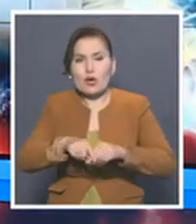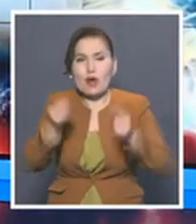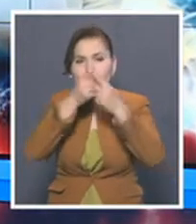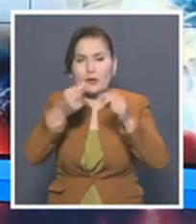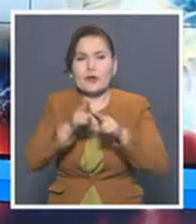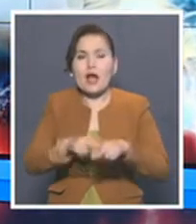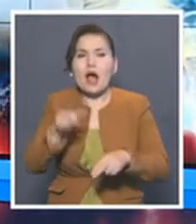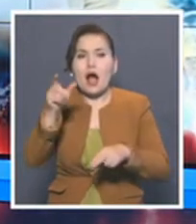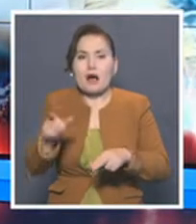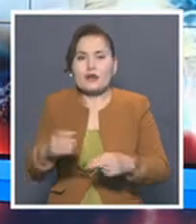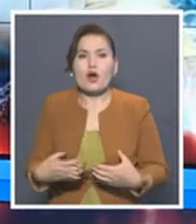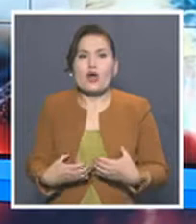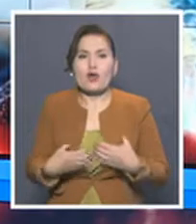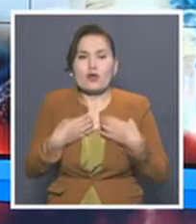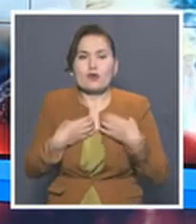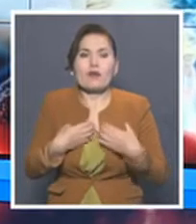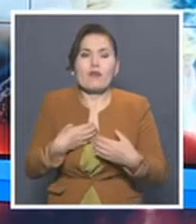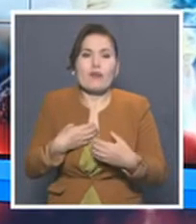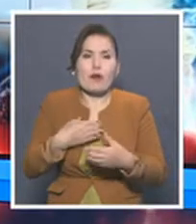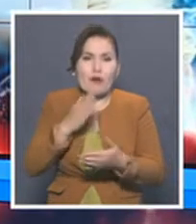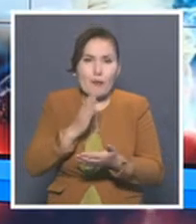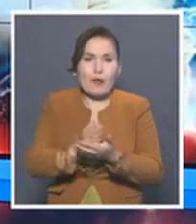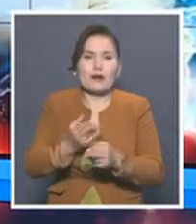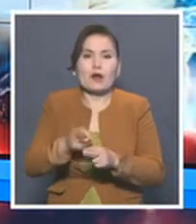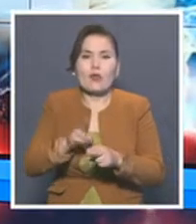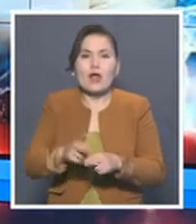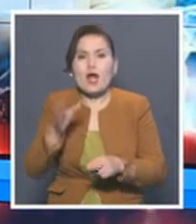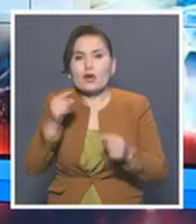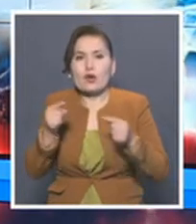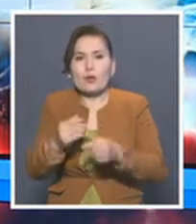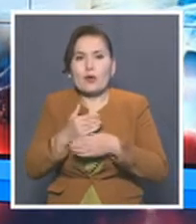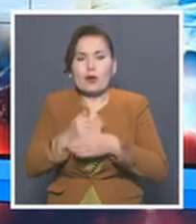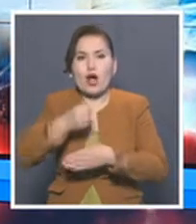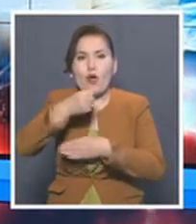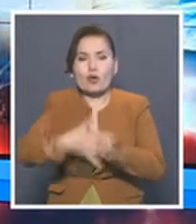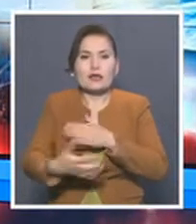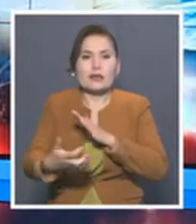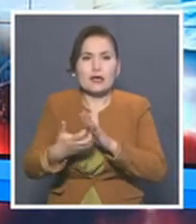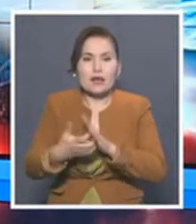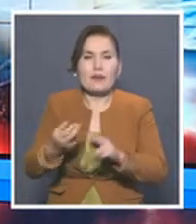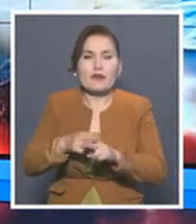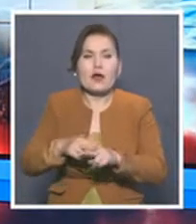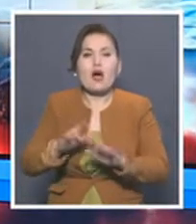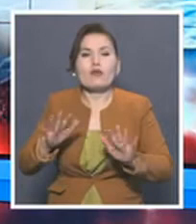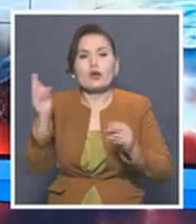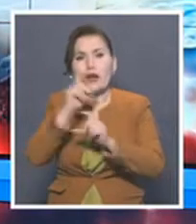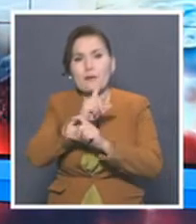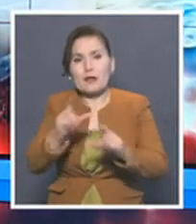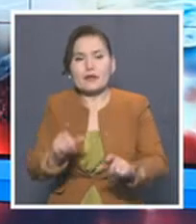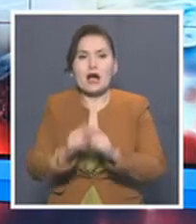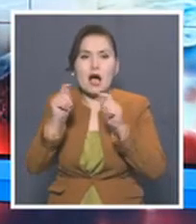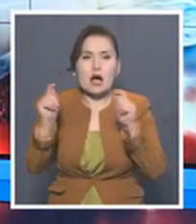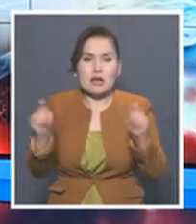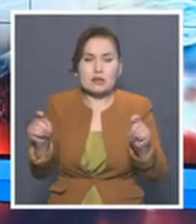Адамдарда қорқыныш пен үрей басым. Және олар дер кезінде көмек көрсететін орталықтар тапшы. Егер мектептер ашылмаса, ақыл ойдың